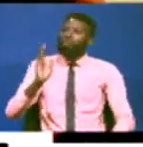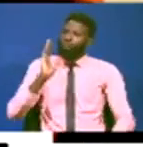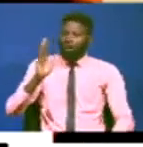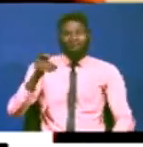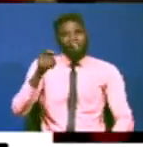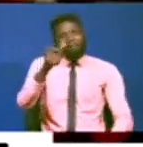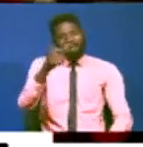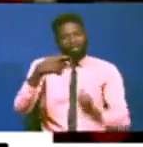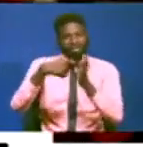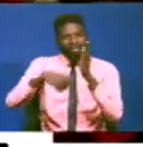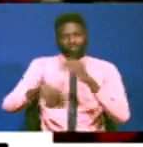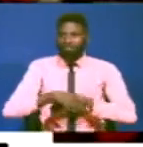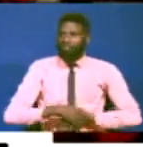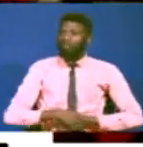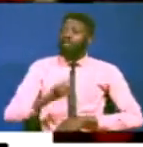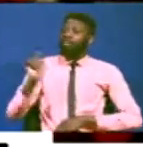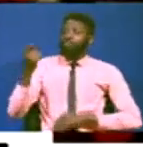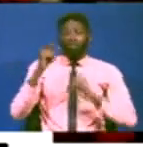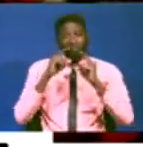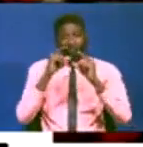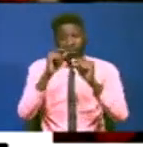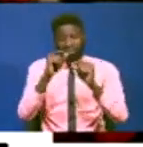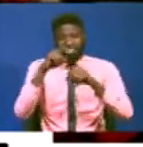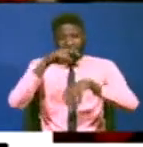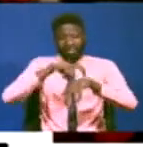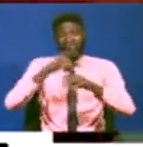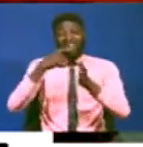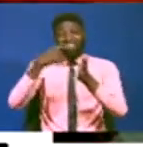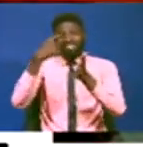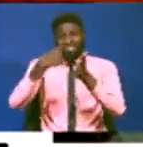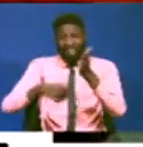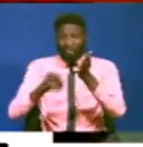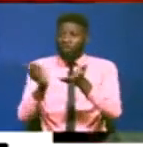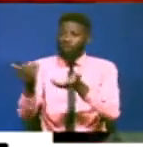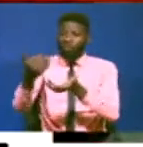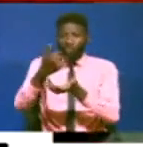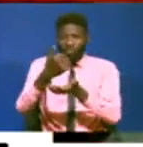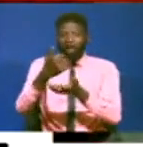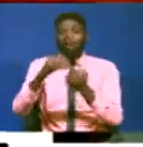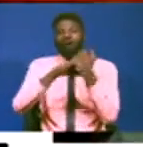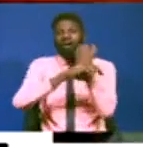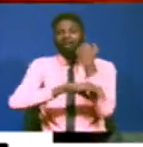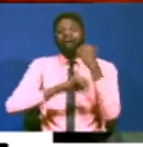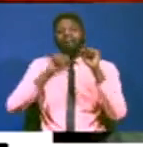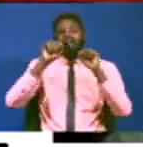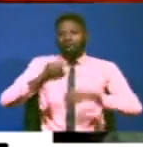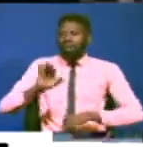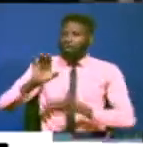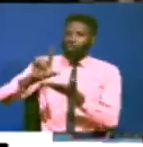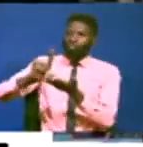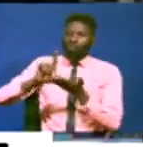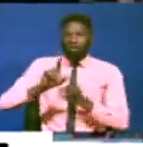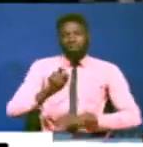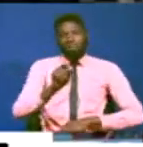kwa kukusanya ushuru kutoka kwa wale ambao wamekuwa kiondolea ushuru kwa njia isiyofaa, nchi hii itaweza kuyalipa madeni yake na kuendeleza